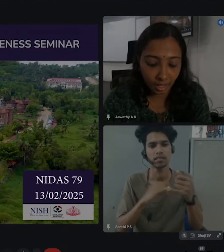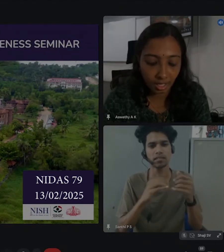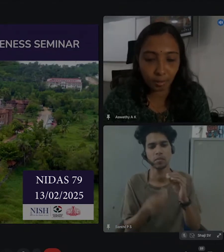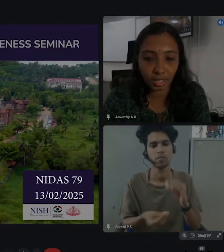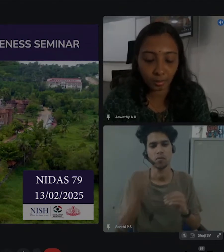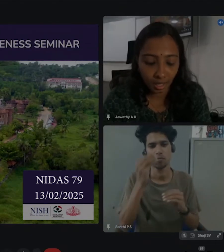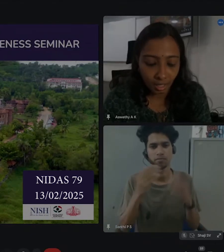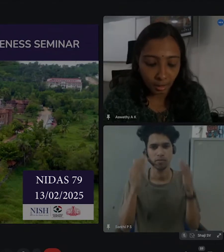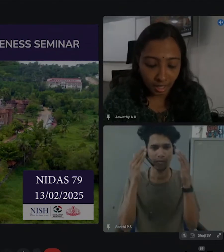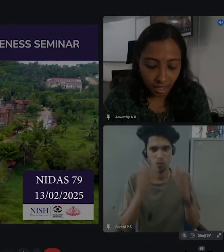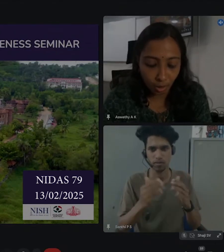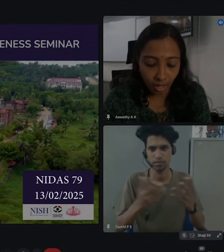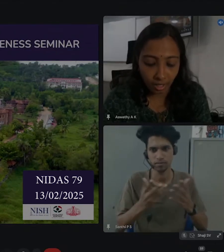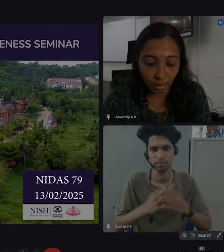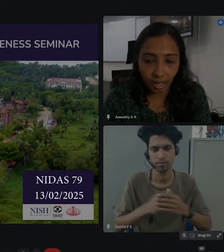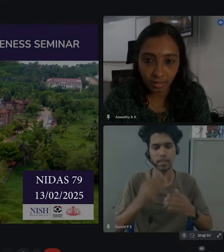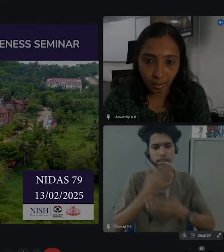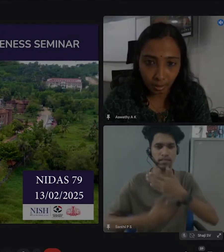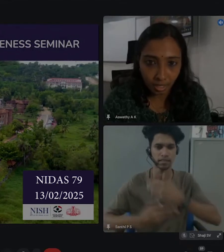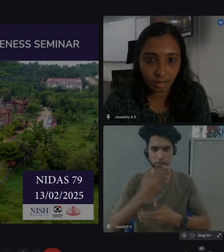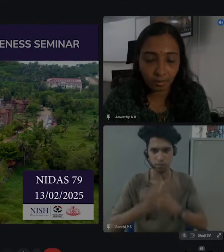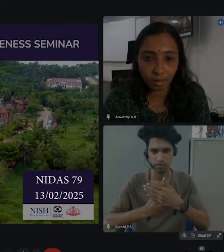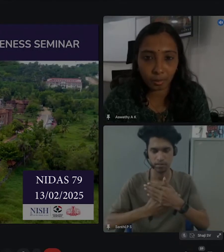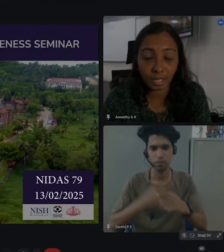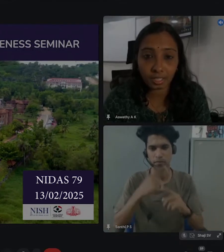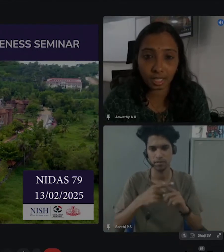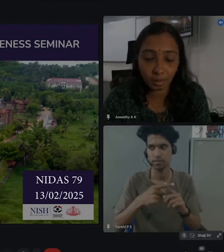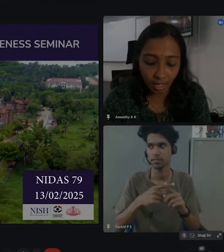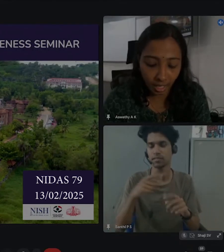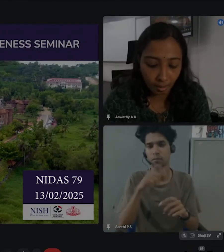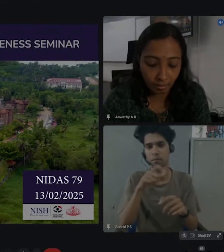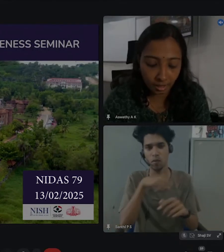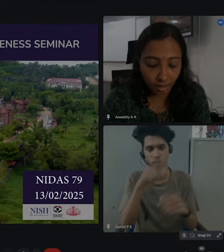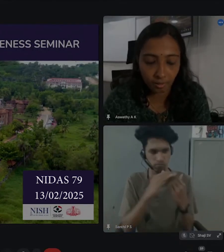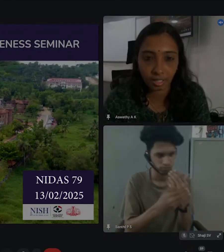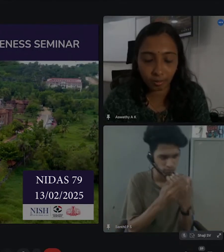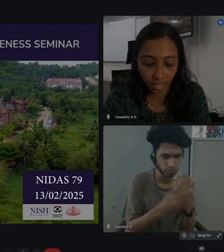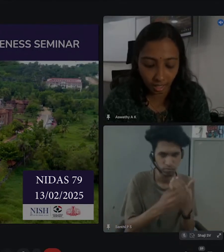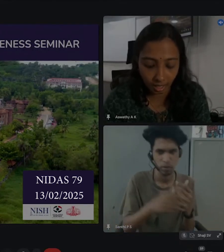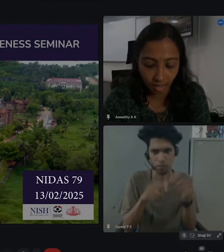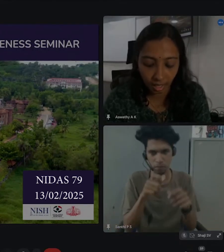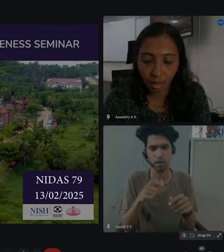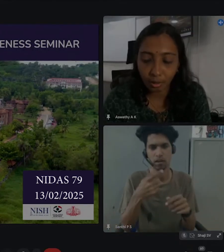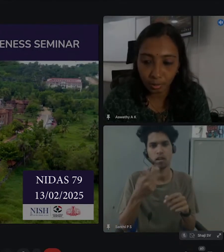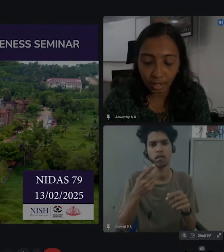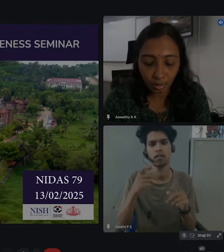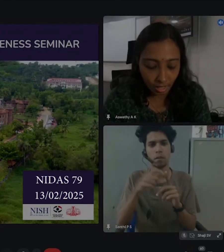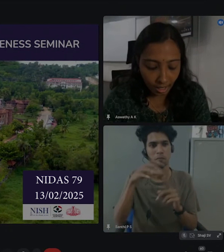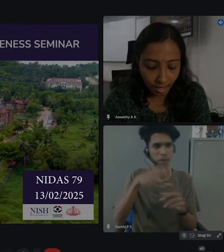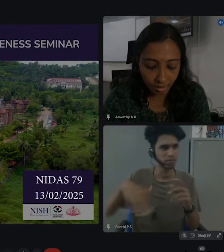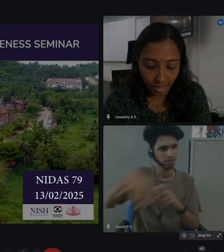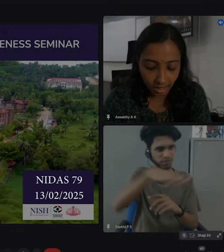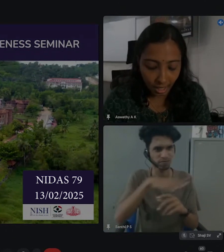നിഡാസ് പ്രധാനമായും ഭിന്നശേഷിയുള്ളവർക്കും അവരെ പരിപാലിക്കുന്നവർക്കും ഭിന്നശേഷി മേഖലയിൽ പ്രവർത്തിക്കുന്നവർക്കും വേണ്ടിയാണ്. 1